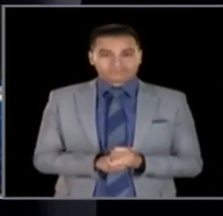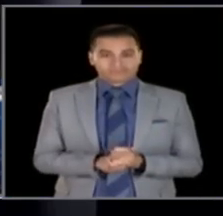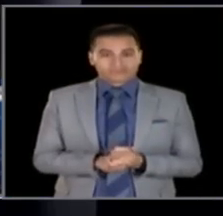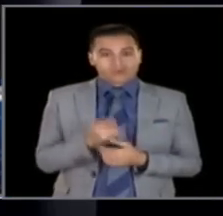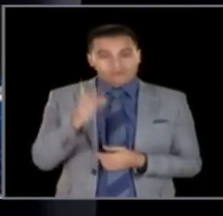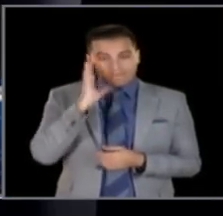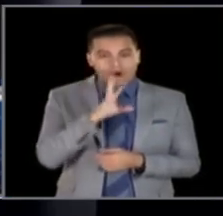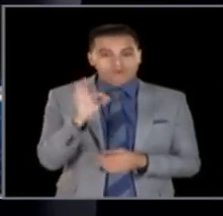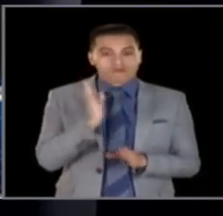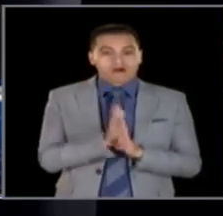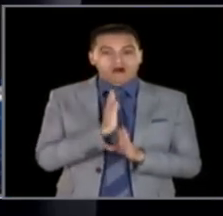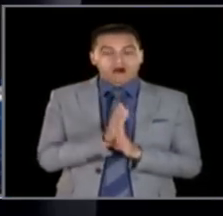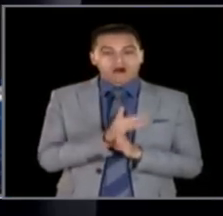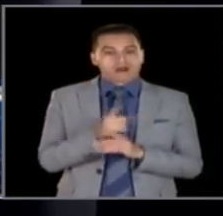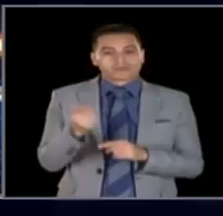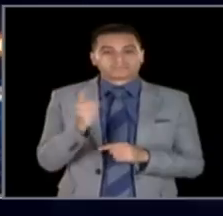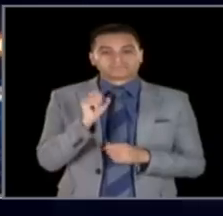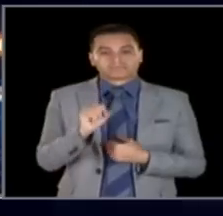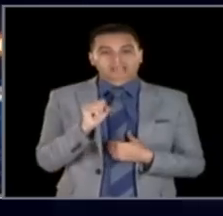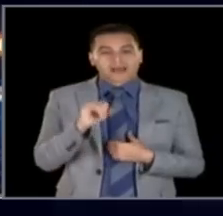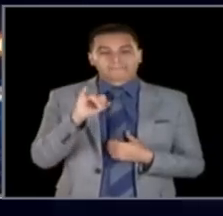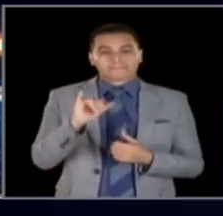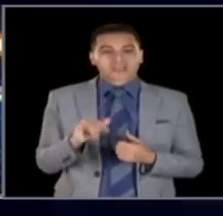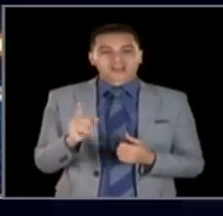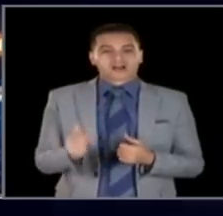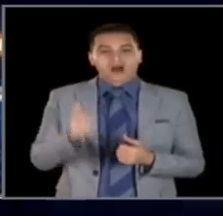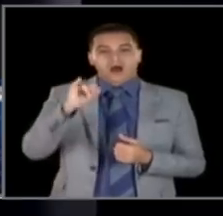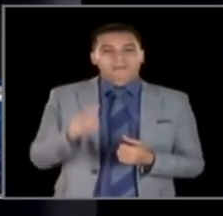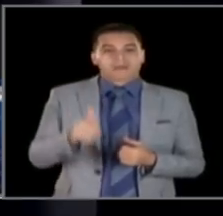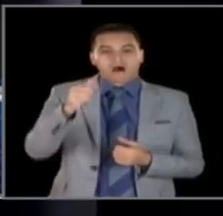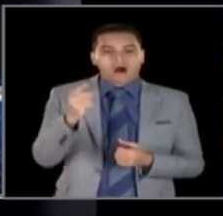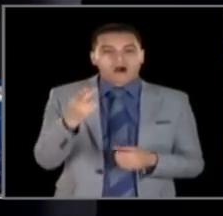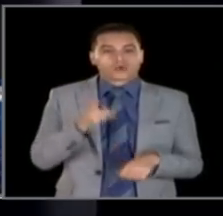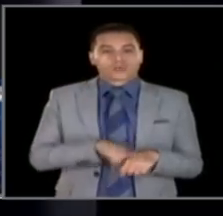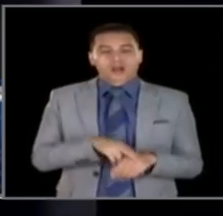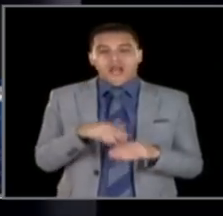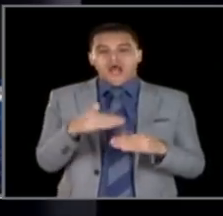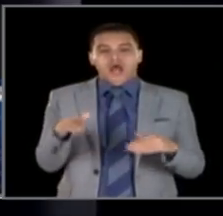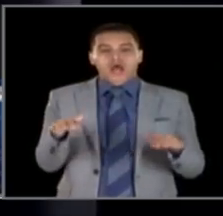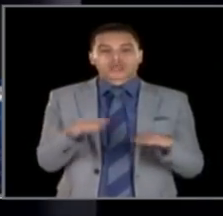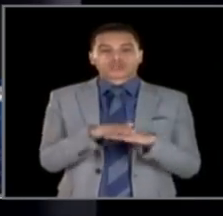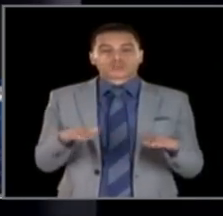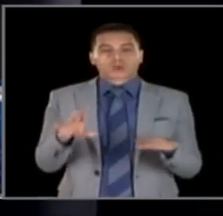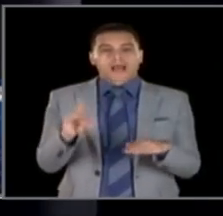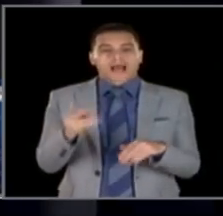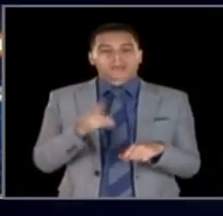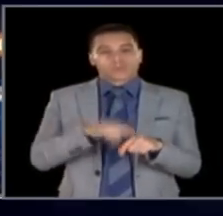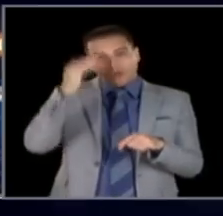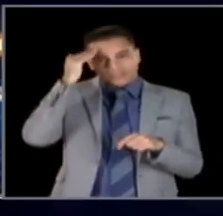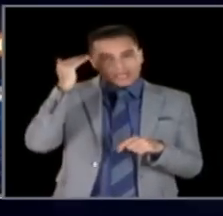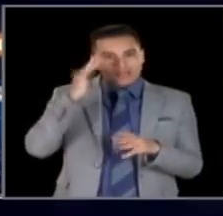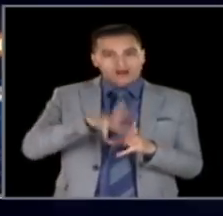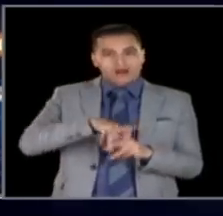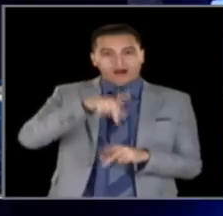هو اللي أخرج ميرامار واللص والكلاب وسيدة القصر. قلتلكوا